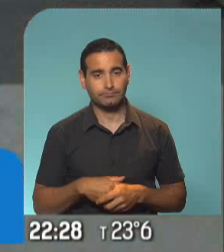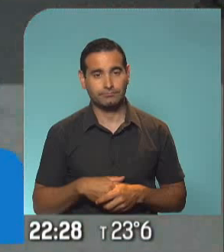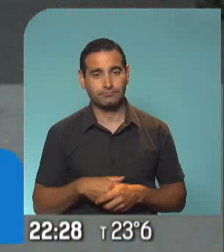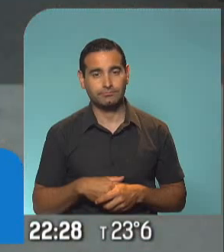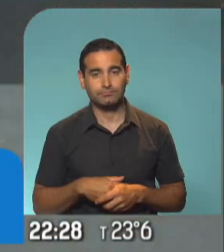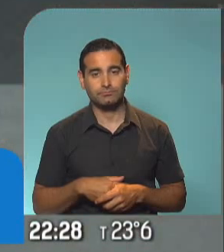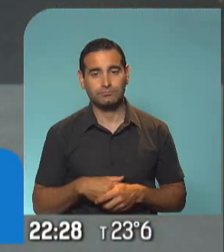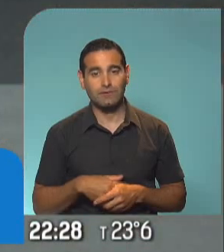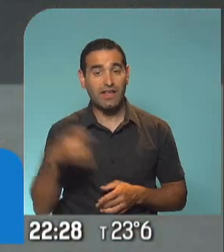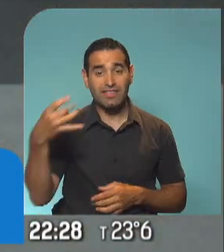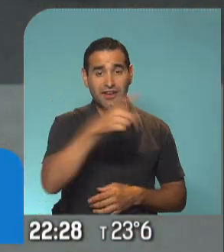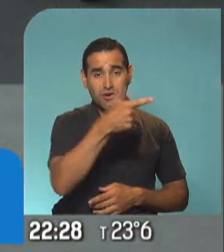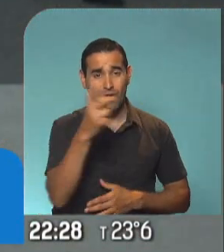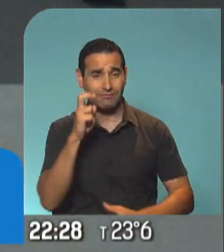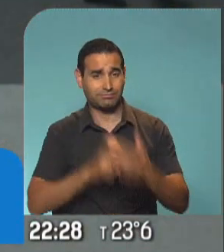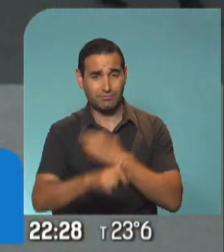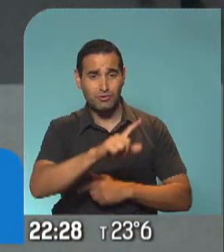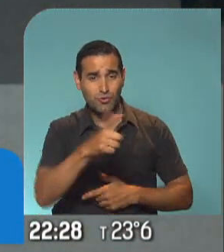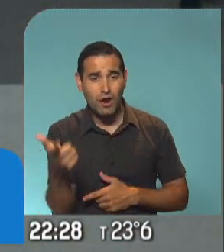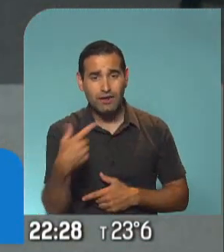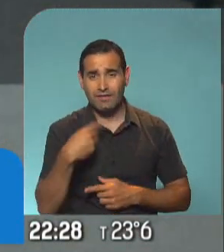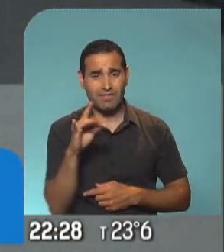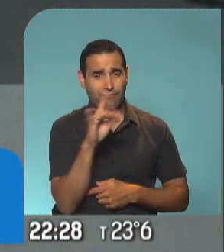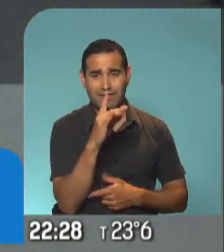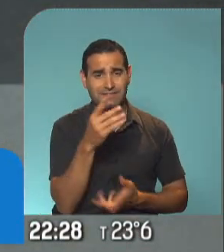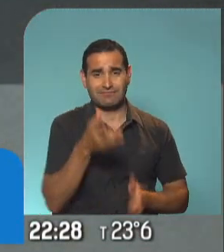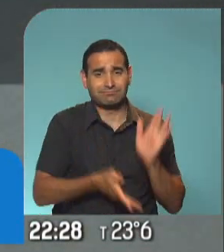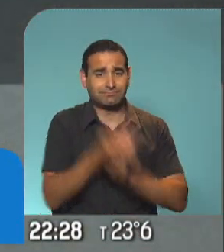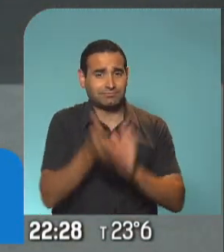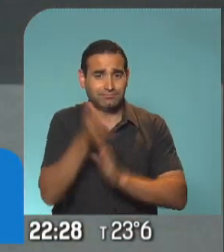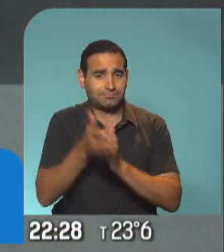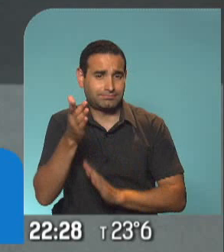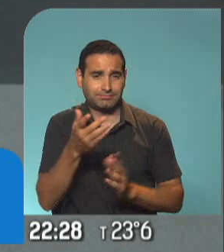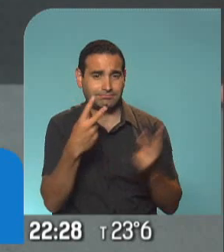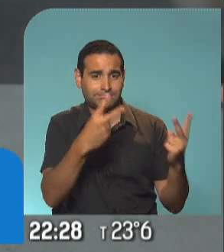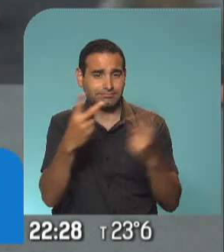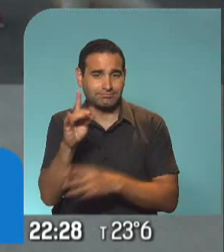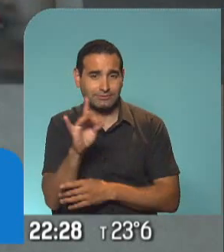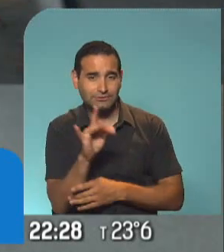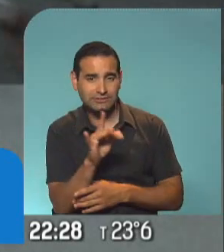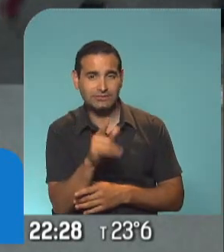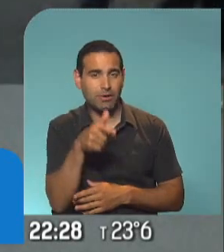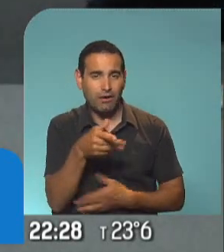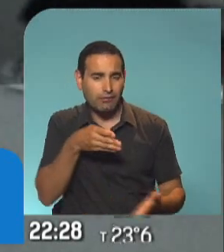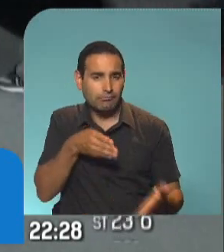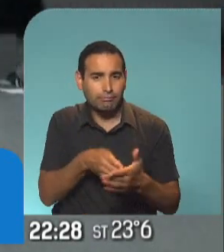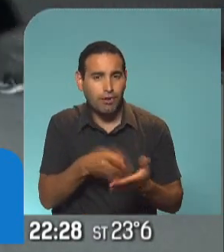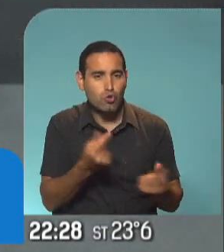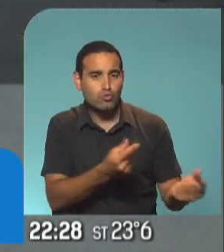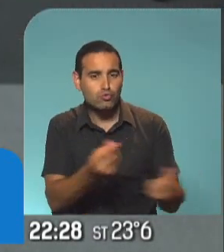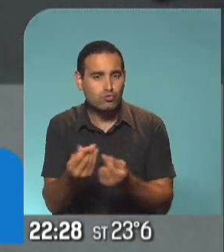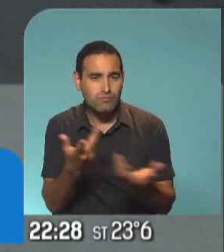C'est déjà... Il n'y a pas de métro, les gens pour partir c'est la galère, donc les gens du coup, mine de rien,